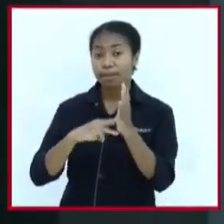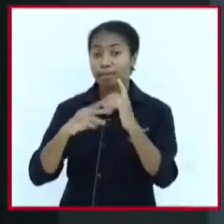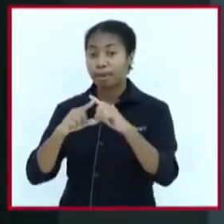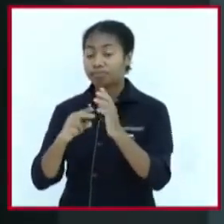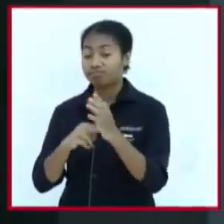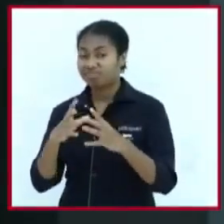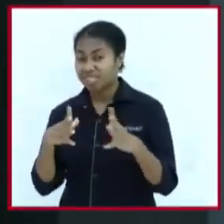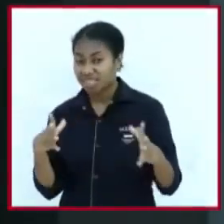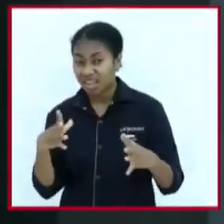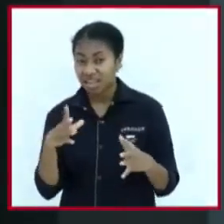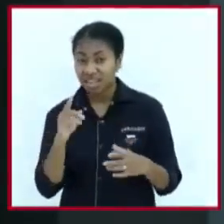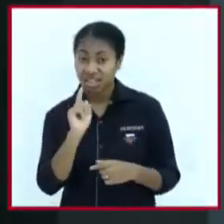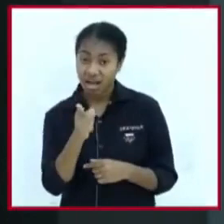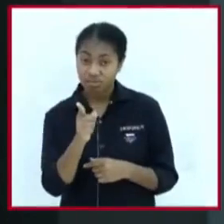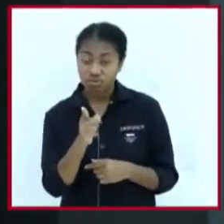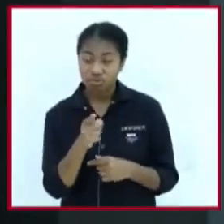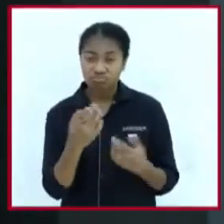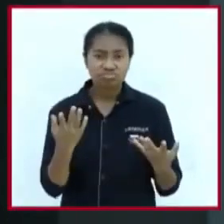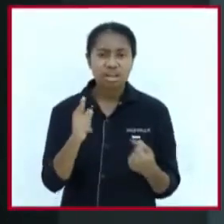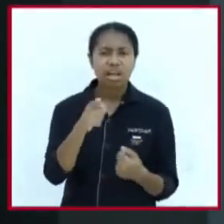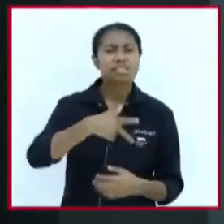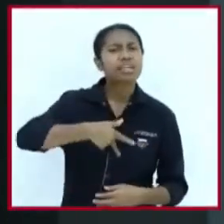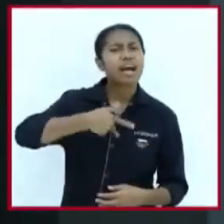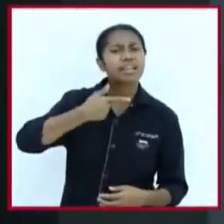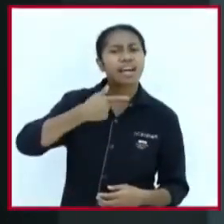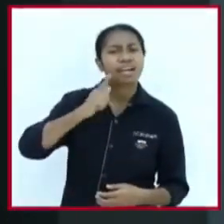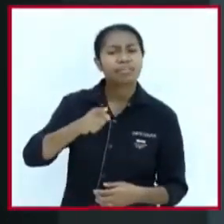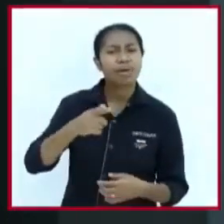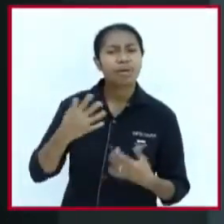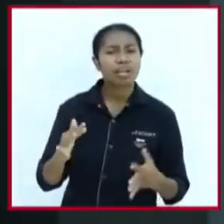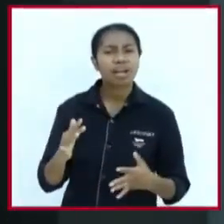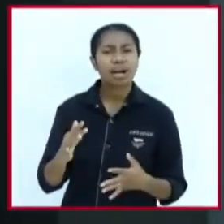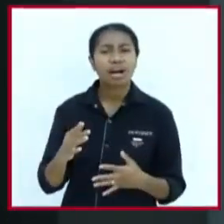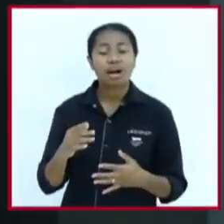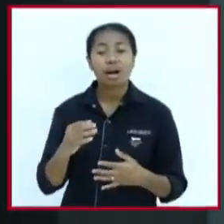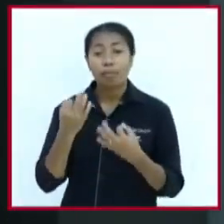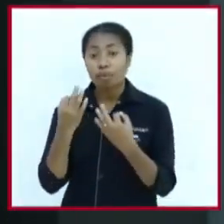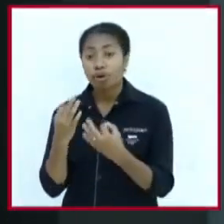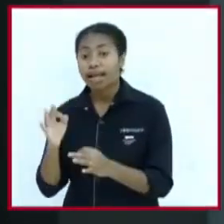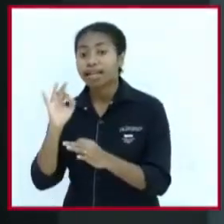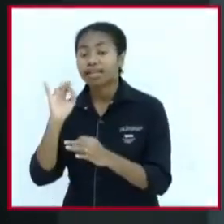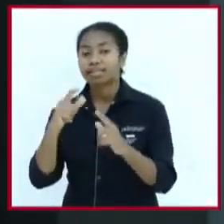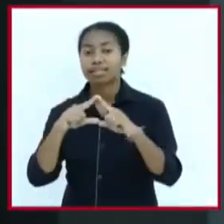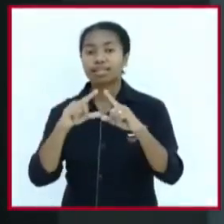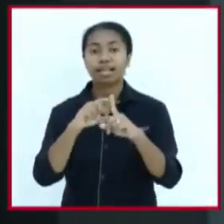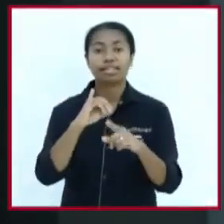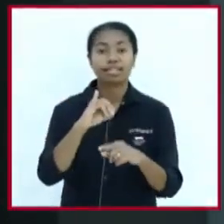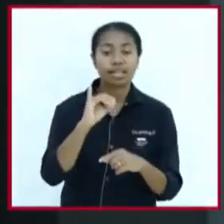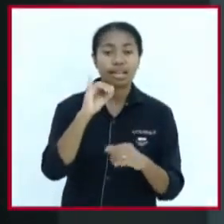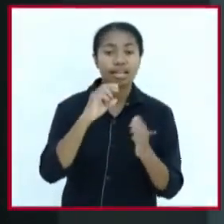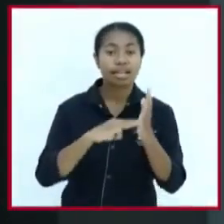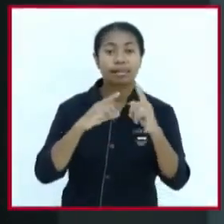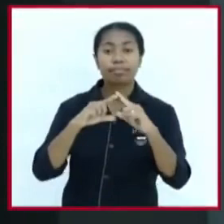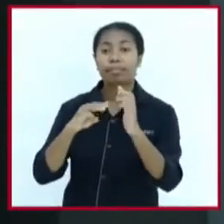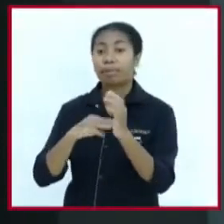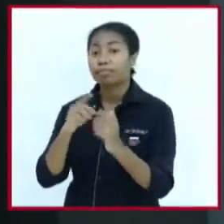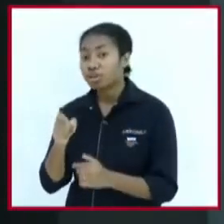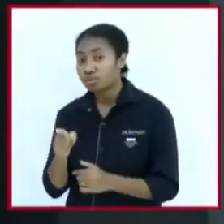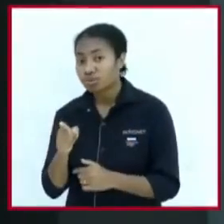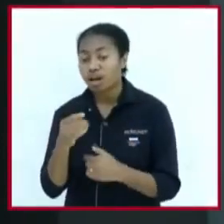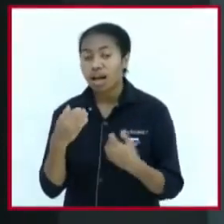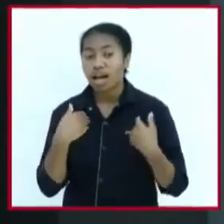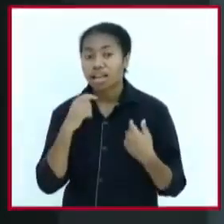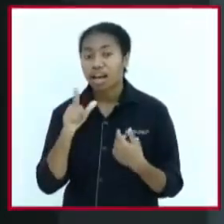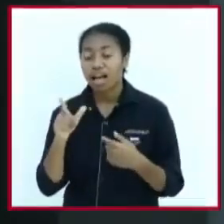Sadarkah kalian bahwa yang boleh jadi imam itu hanya suku Lewi dan